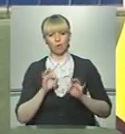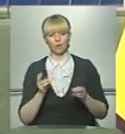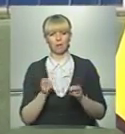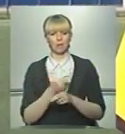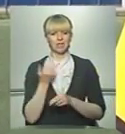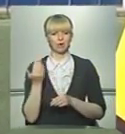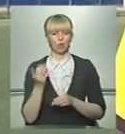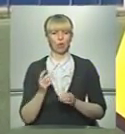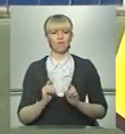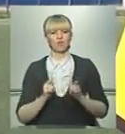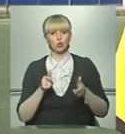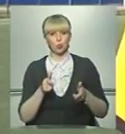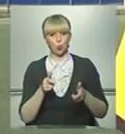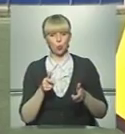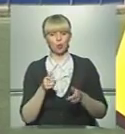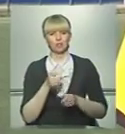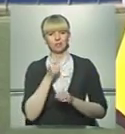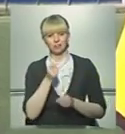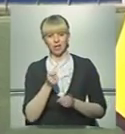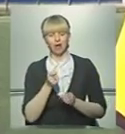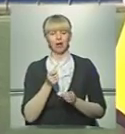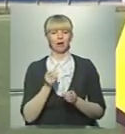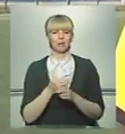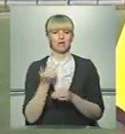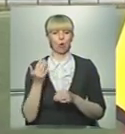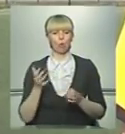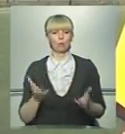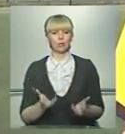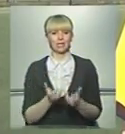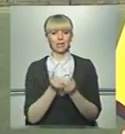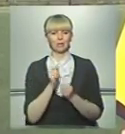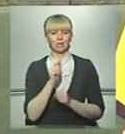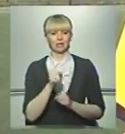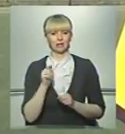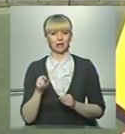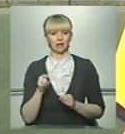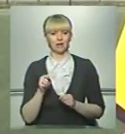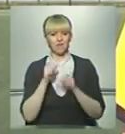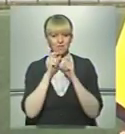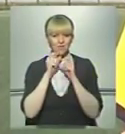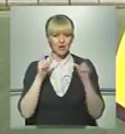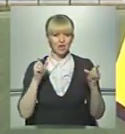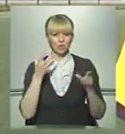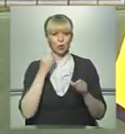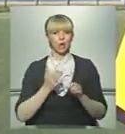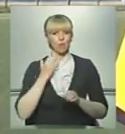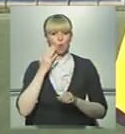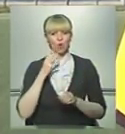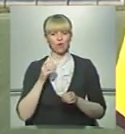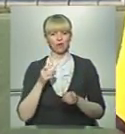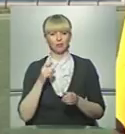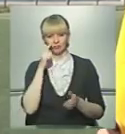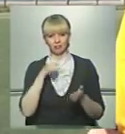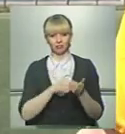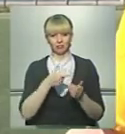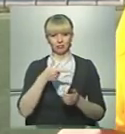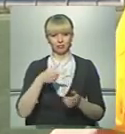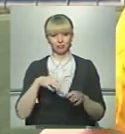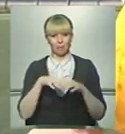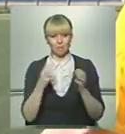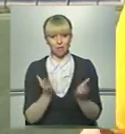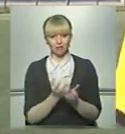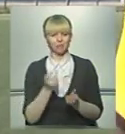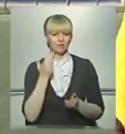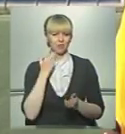його вступу на матч, без його підтримки, тих викриків, коли Буковина забивала м'ячі. Там був